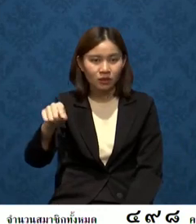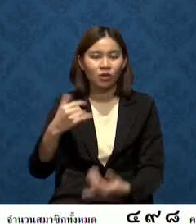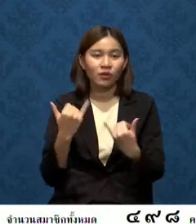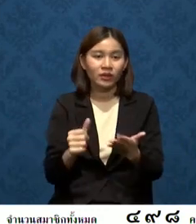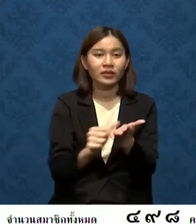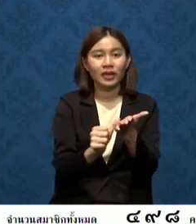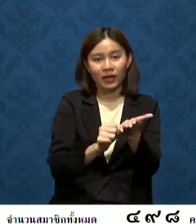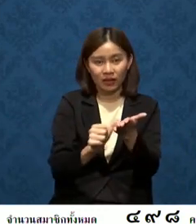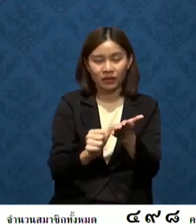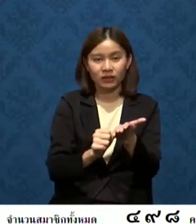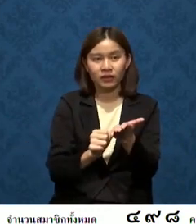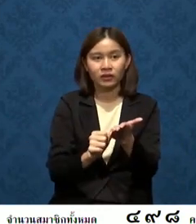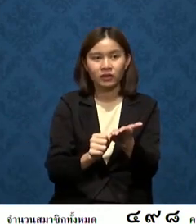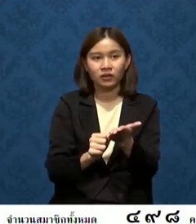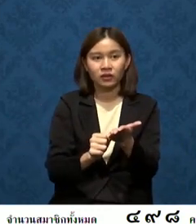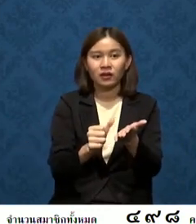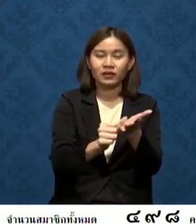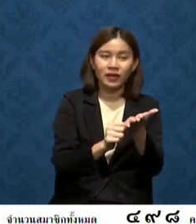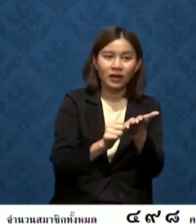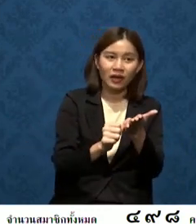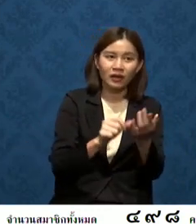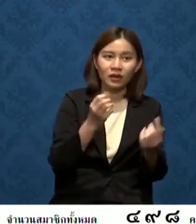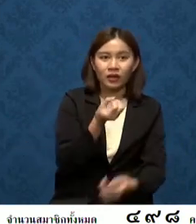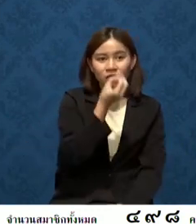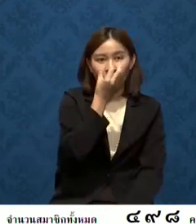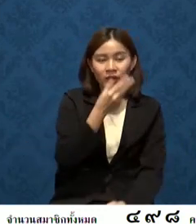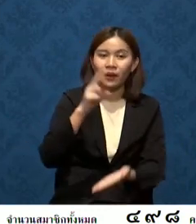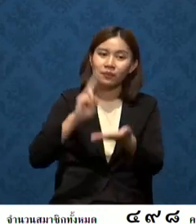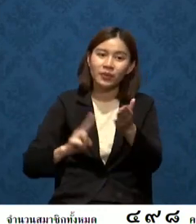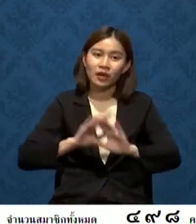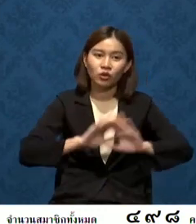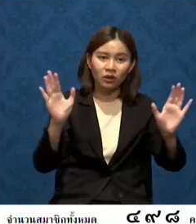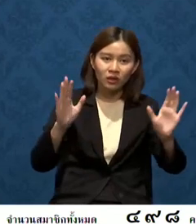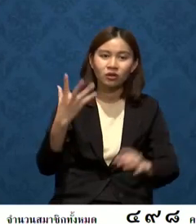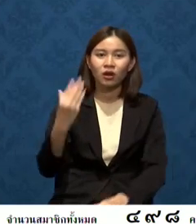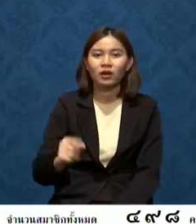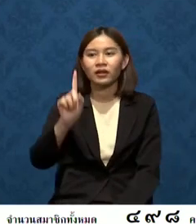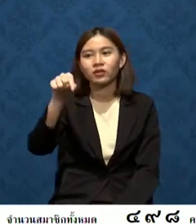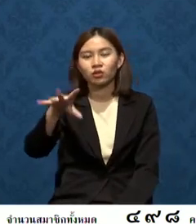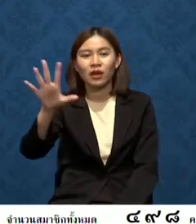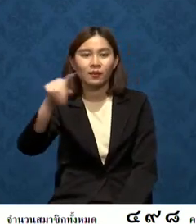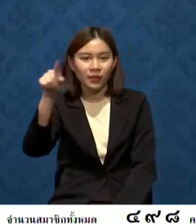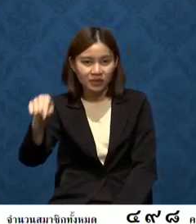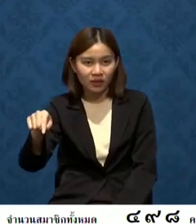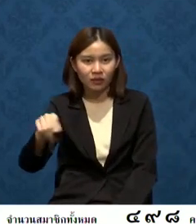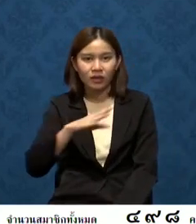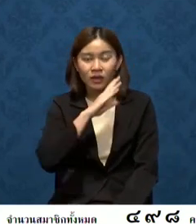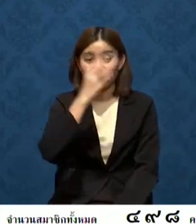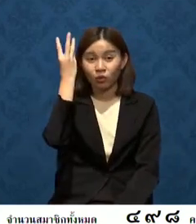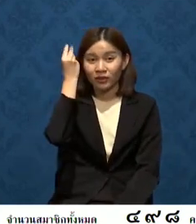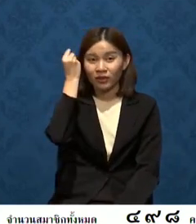มาแก้ไขถึงจะแก้ไขว่าจะไม่ให้มีดอกเบี้ยปรับก็เหลือร้อยละ 1.5แต่เวลาคิด